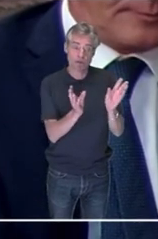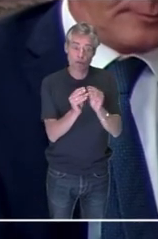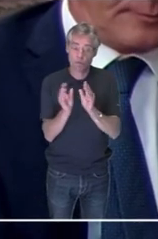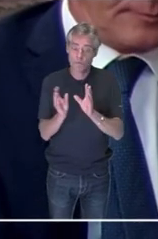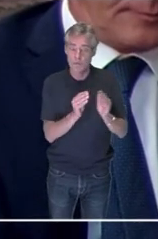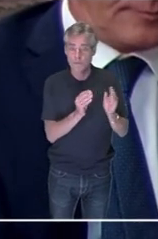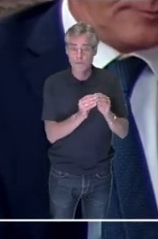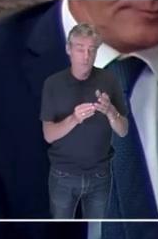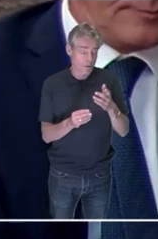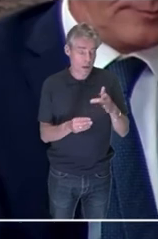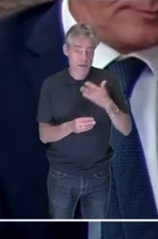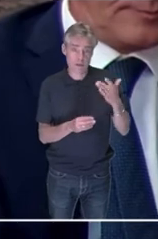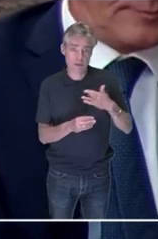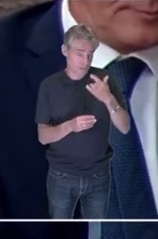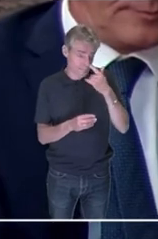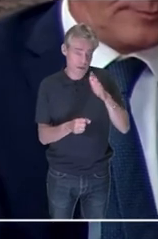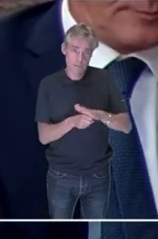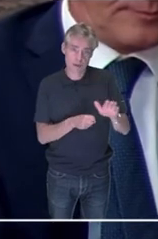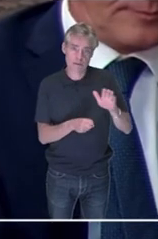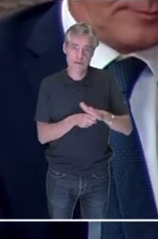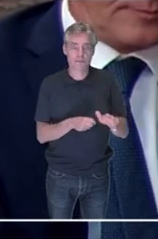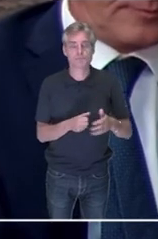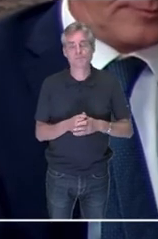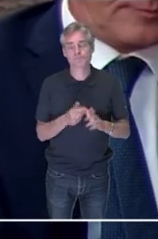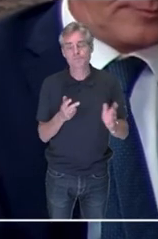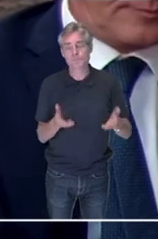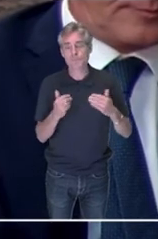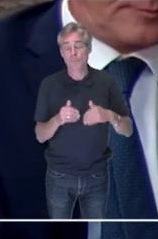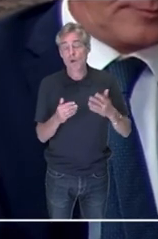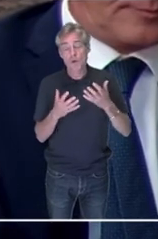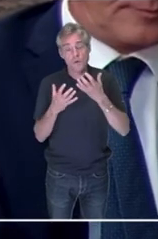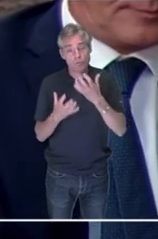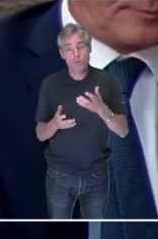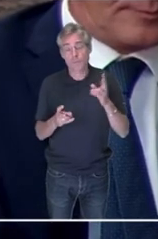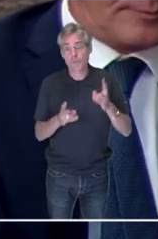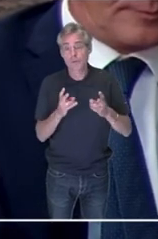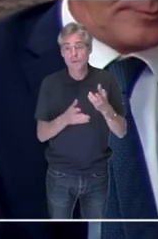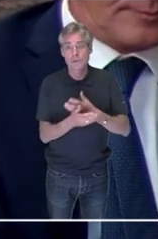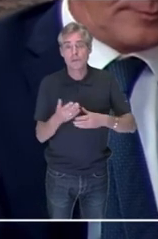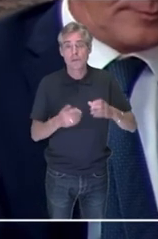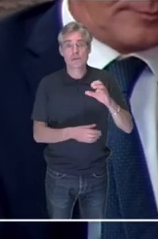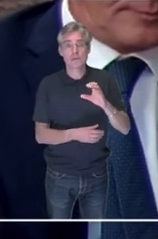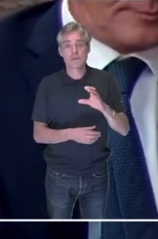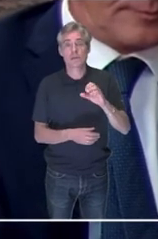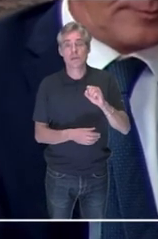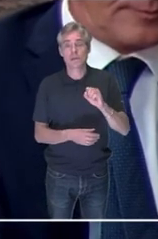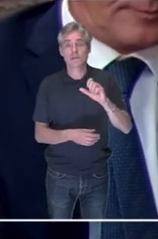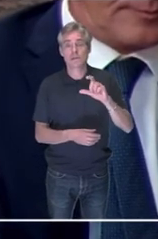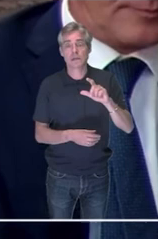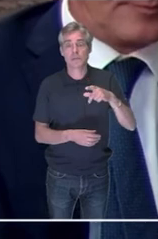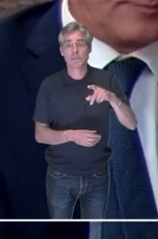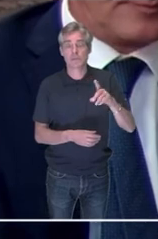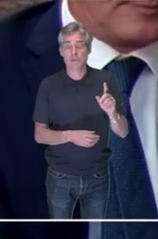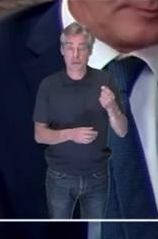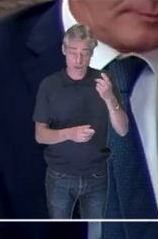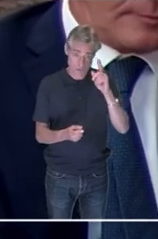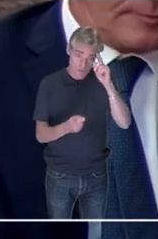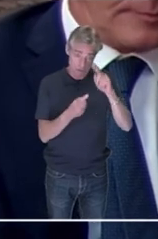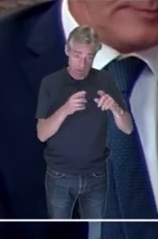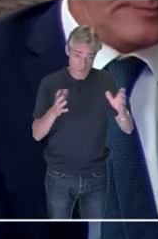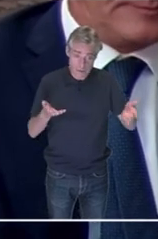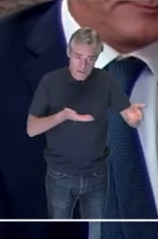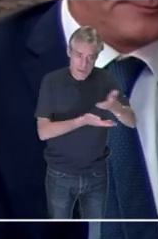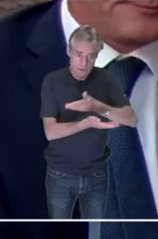sont intéressants, mais ne sont pas suffisants. Nous aurions aimé qu'il y ait un CLSPD dédié sur ces questions et qu'il